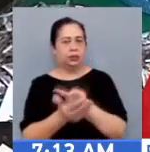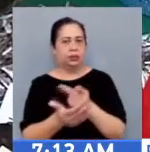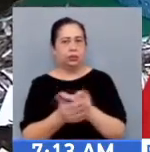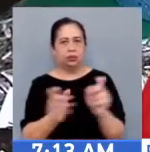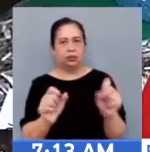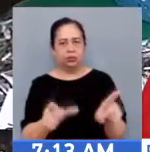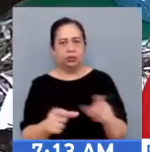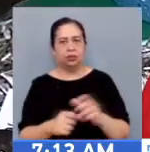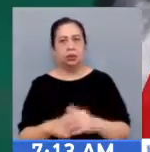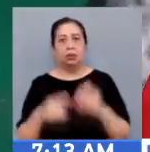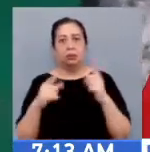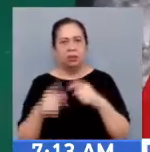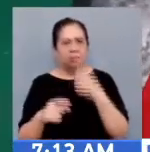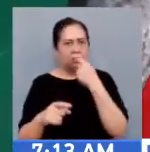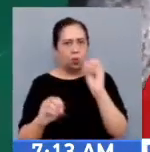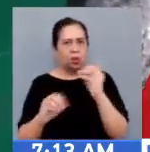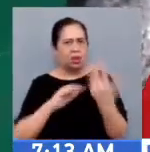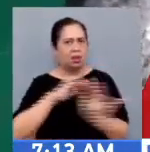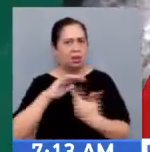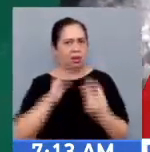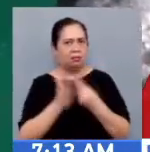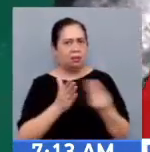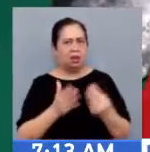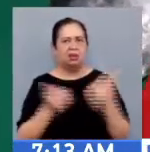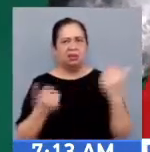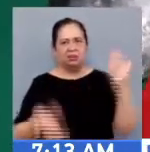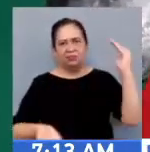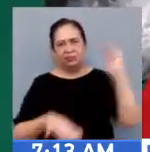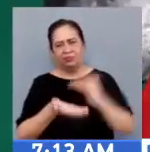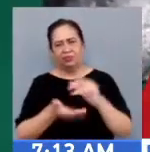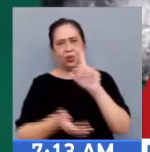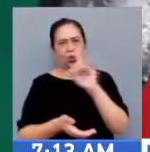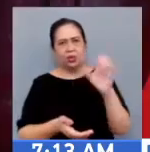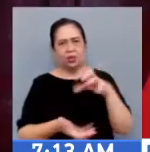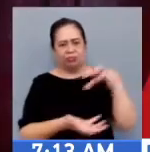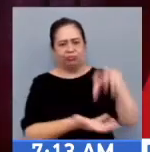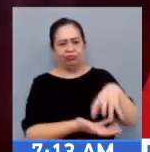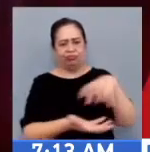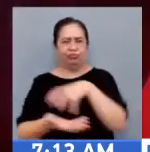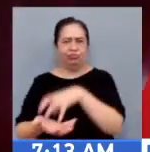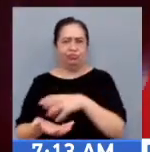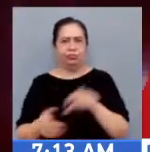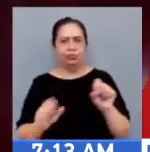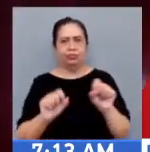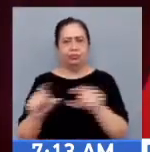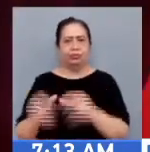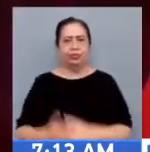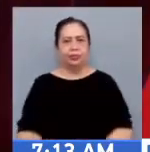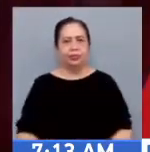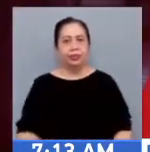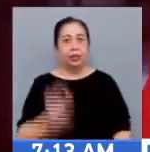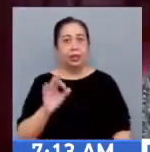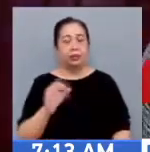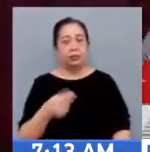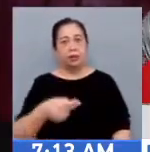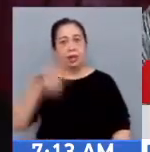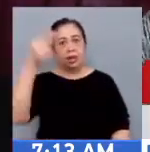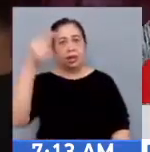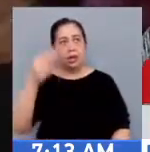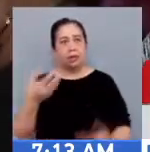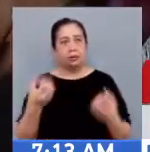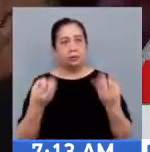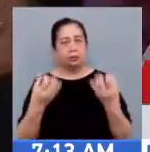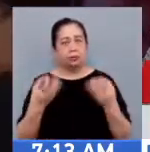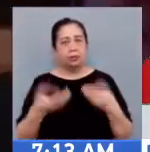pero dahil walang bumibili, 100 pesos kada tumpok na lang niya itong binibenta. Pag tumataas ang kalakal nila, ang